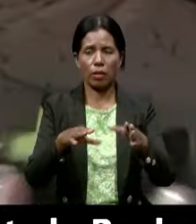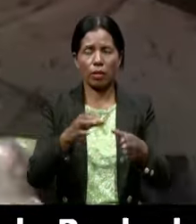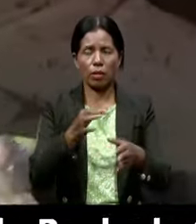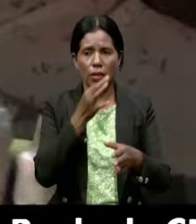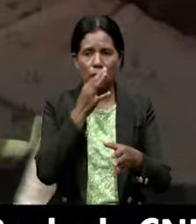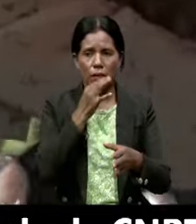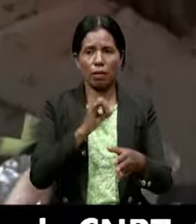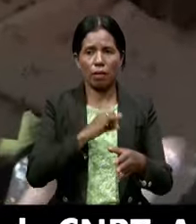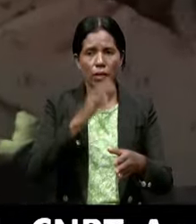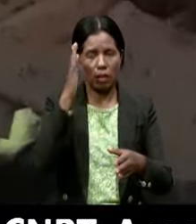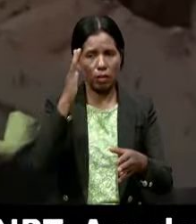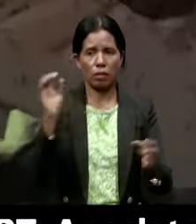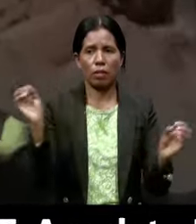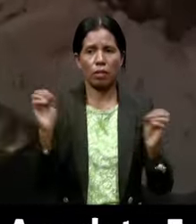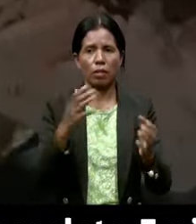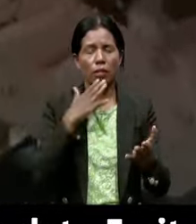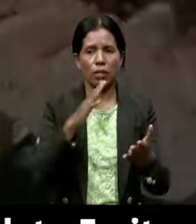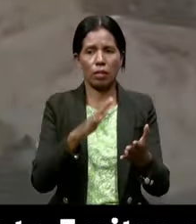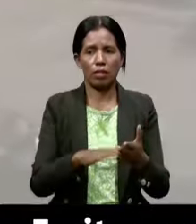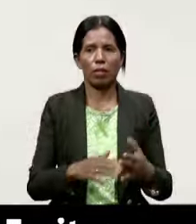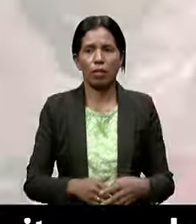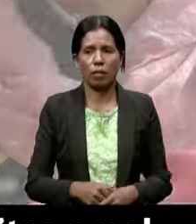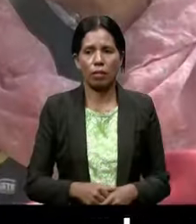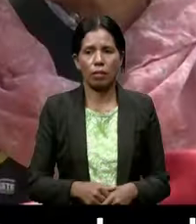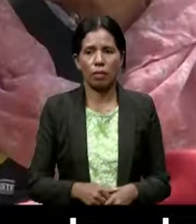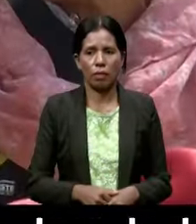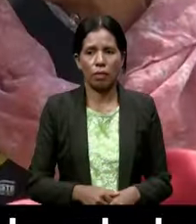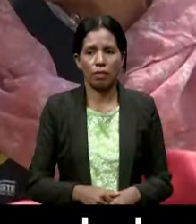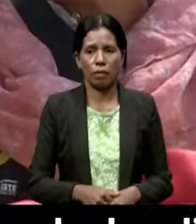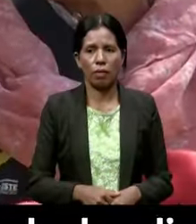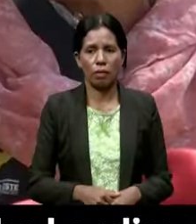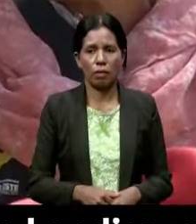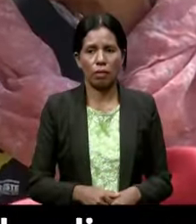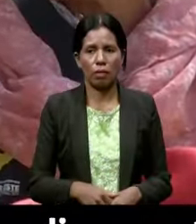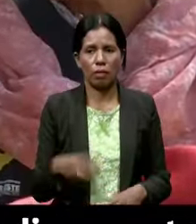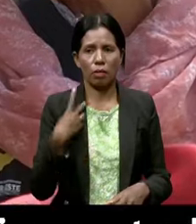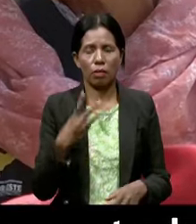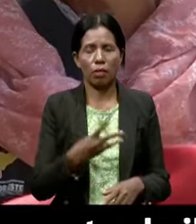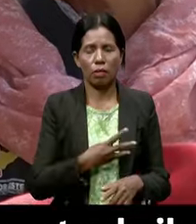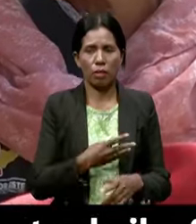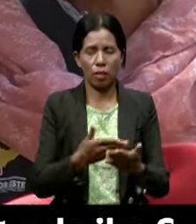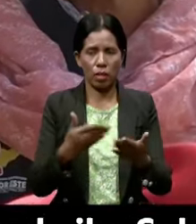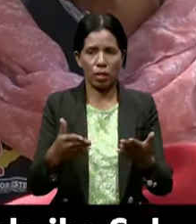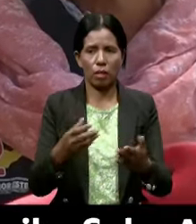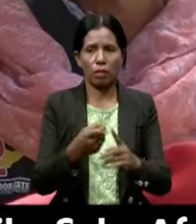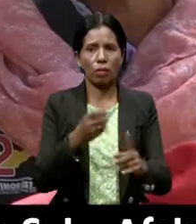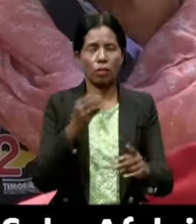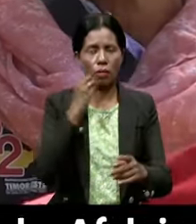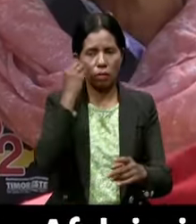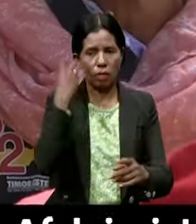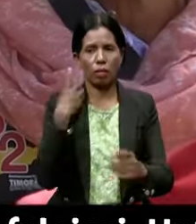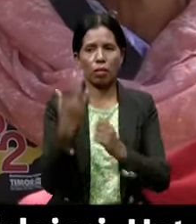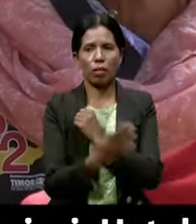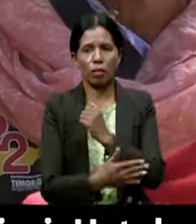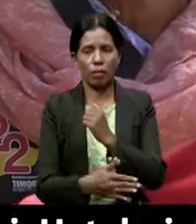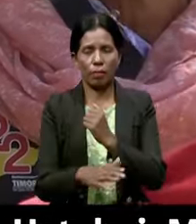Halo doeng, ladung diak, mabel ladung diak. Arak ini kan ya bisa ada produk lokal. Iha ita nera ilarane,